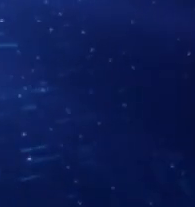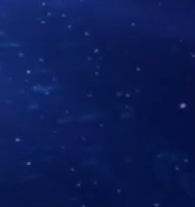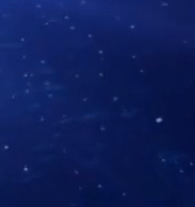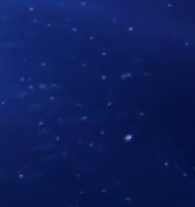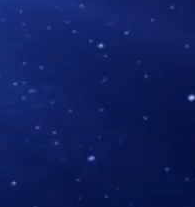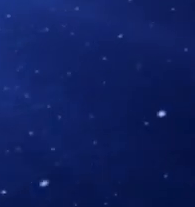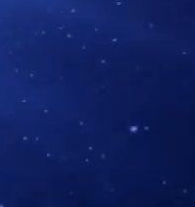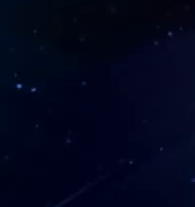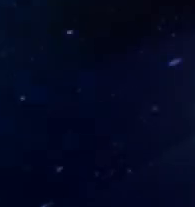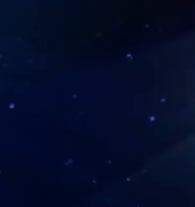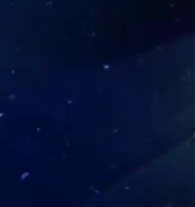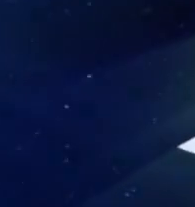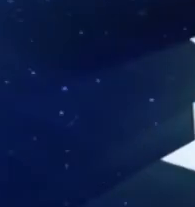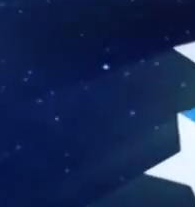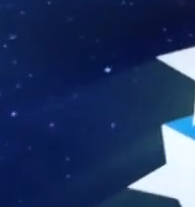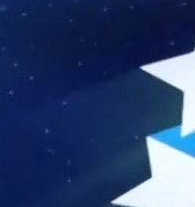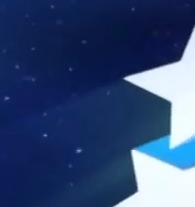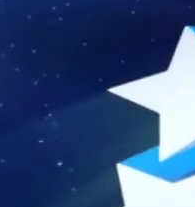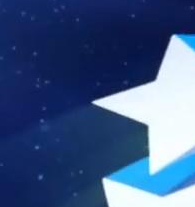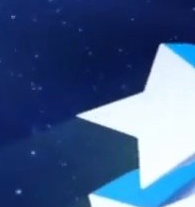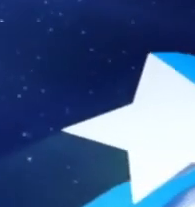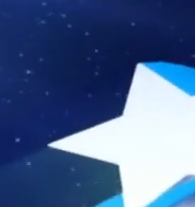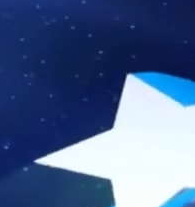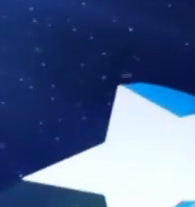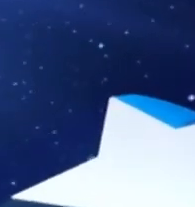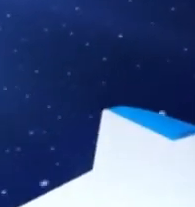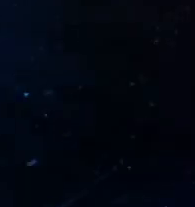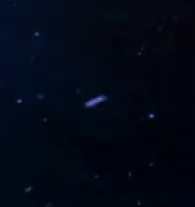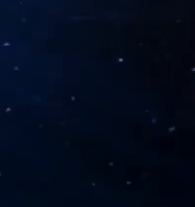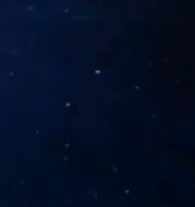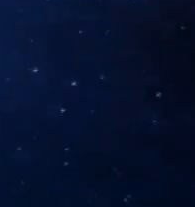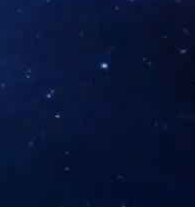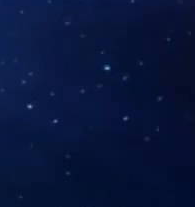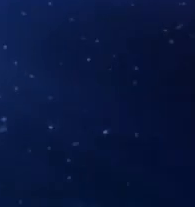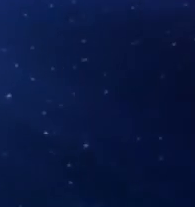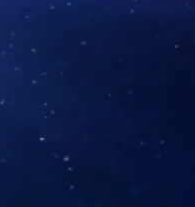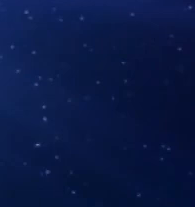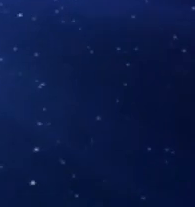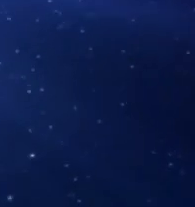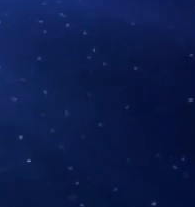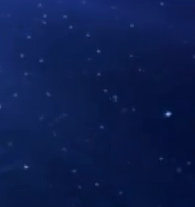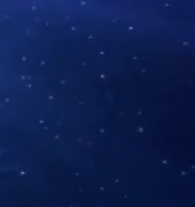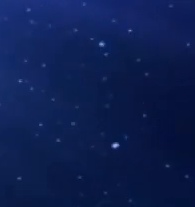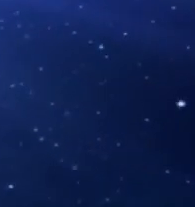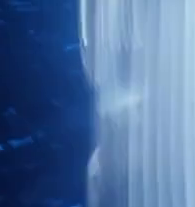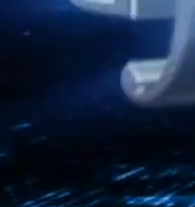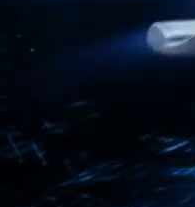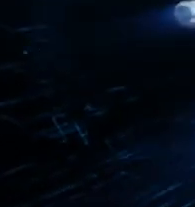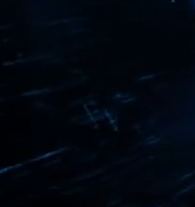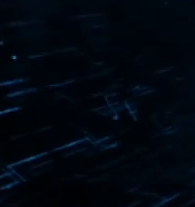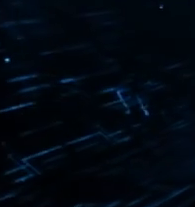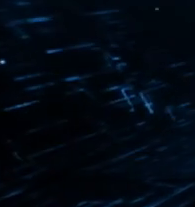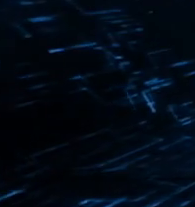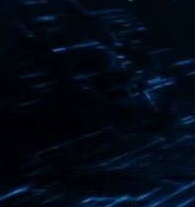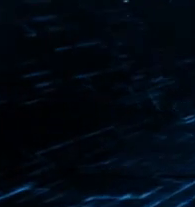لأول مرة في مصر والوطن العربي القادرون باختلاف داخل المنافسة. أهلا بكم